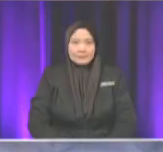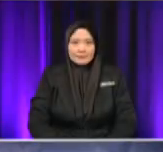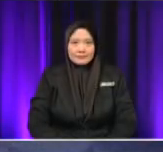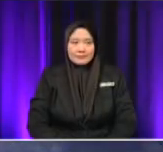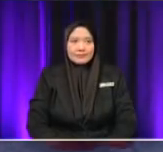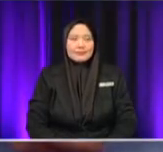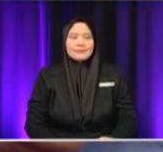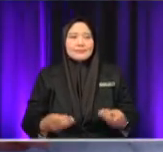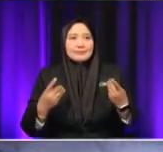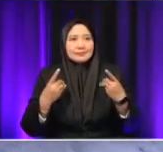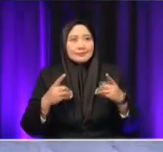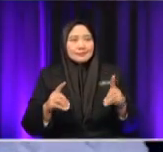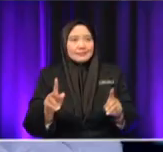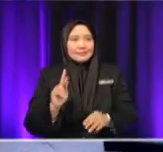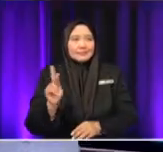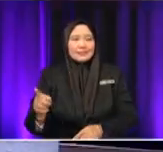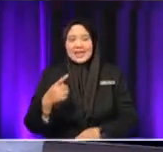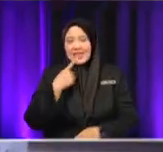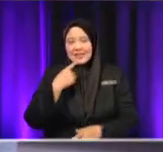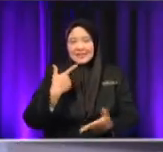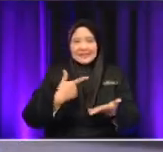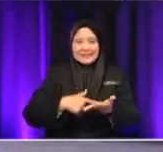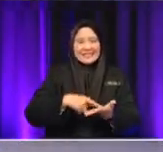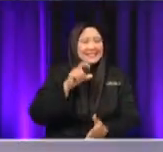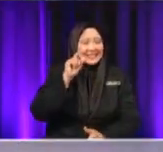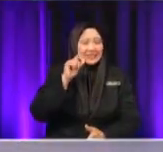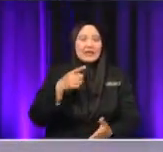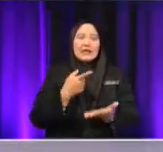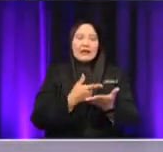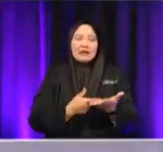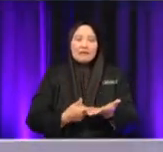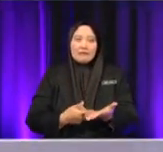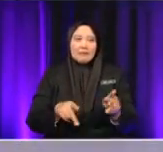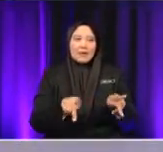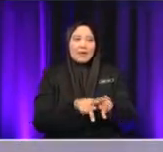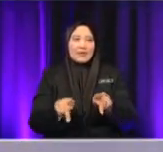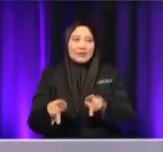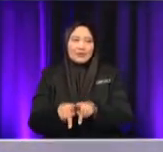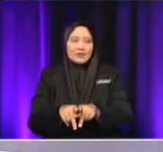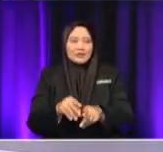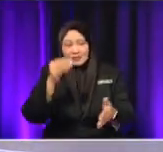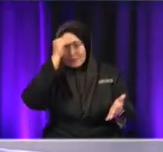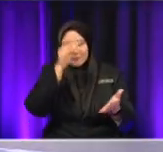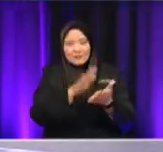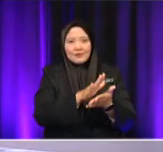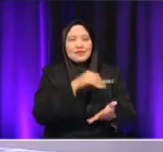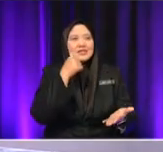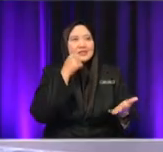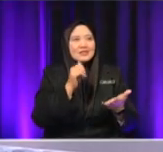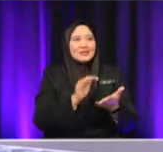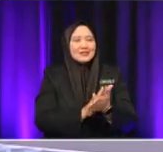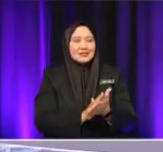sedangkan lidah lagi tergigi apa pula suami istri